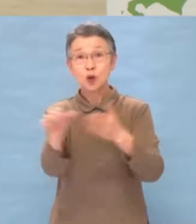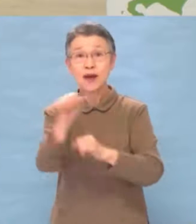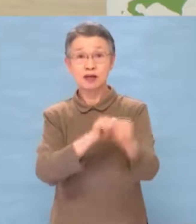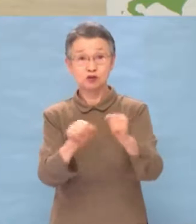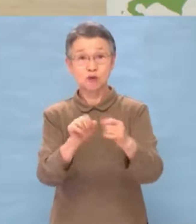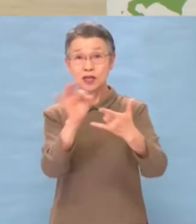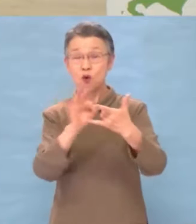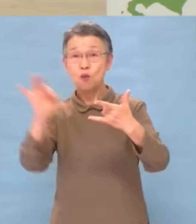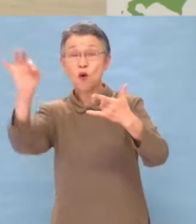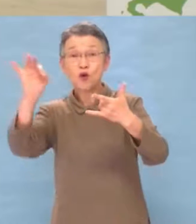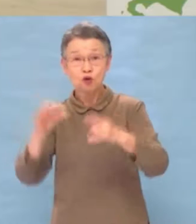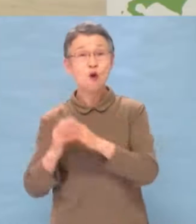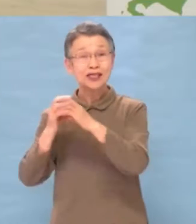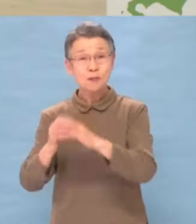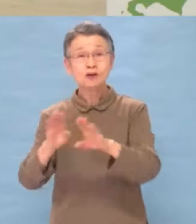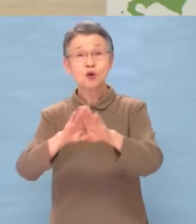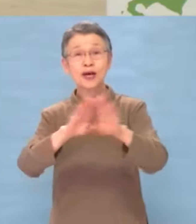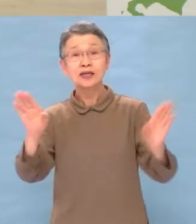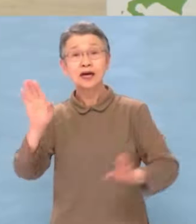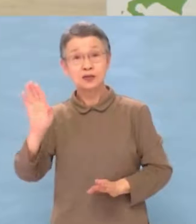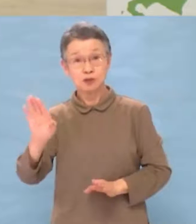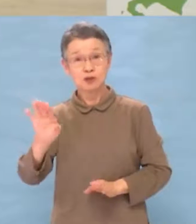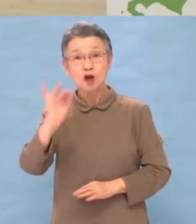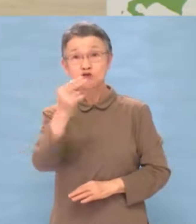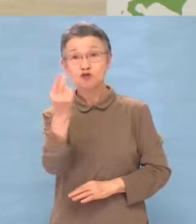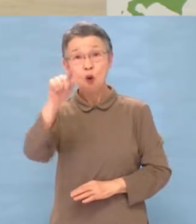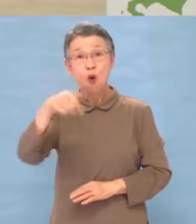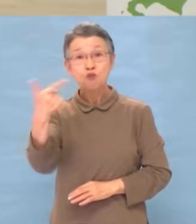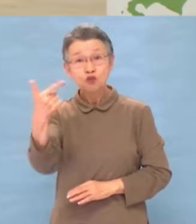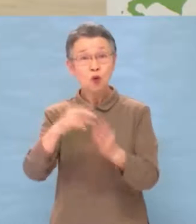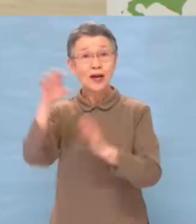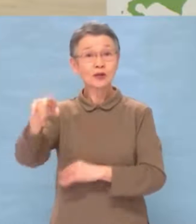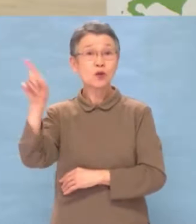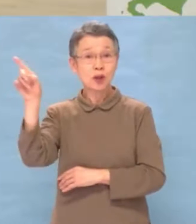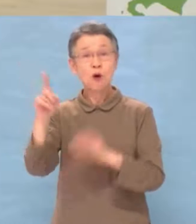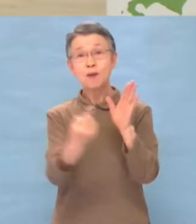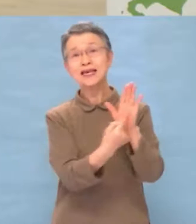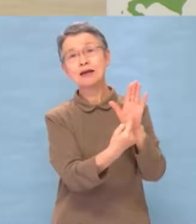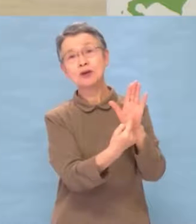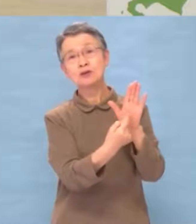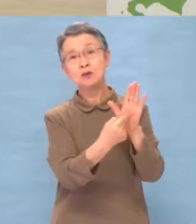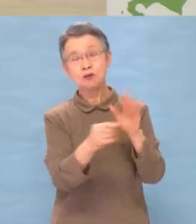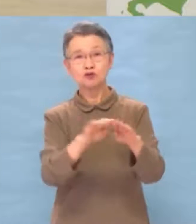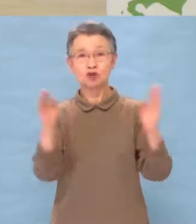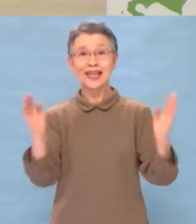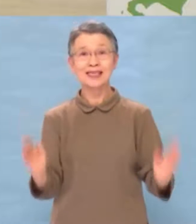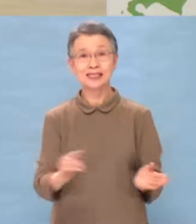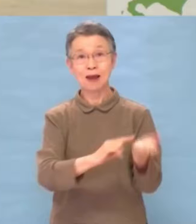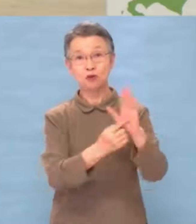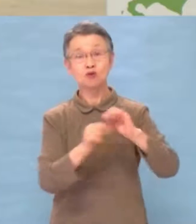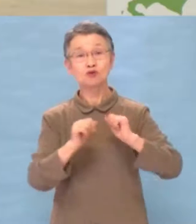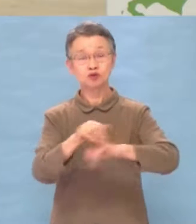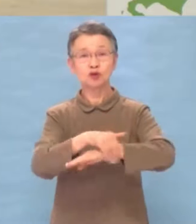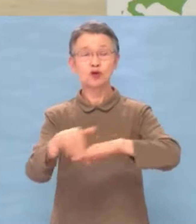また北方領土フェスティバルを開催をいたします。そして、集合会場でも PR 活動やステージイベントを行う